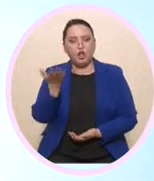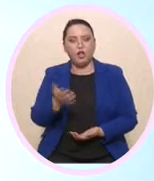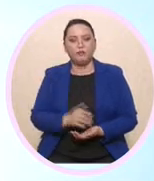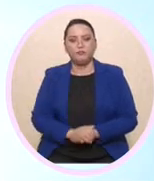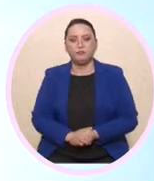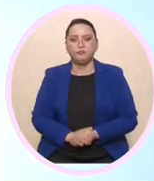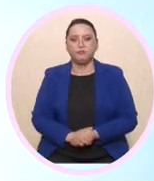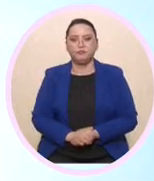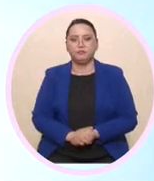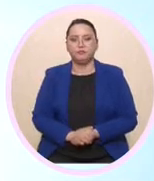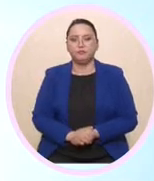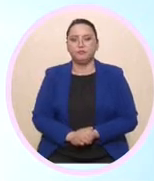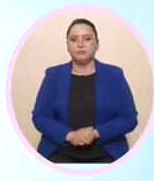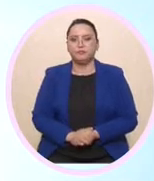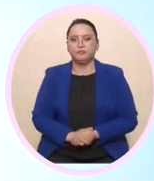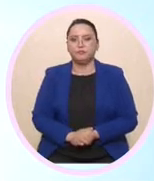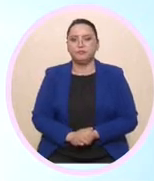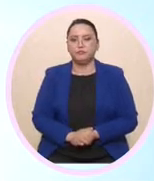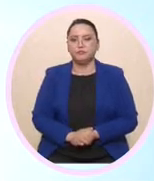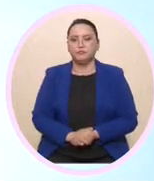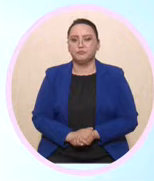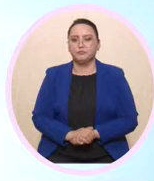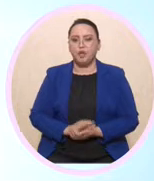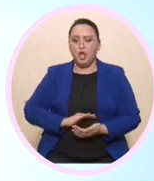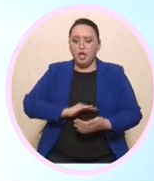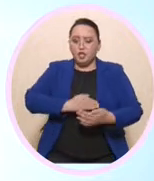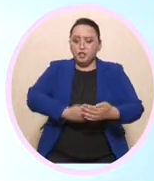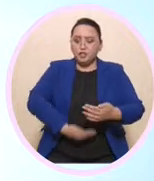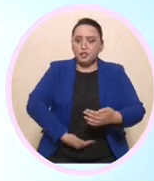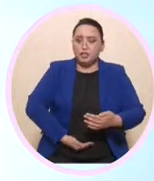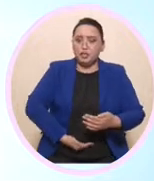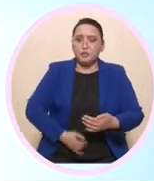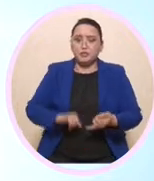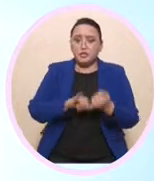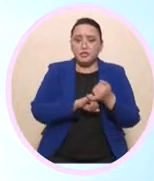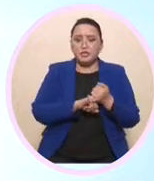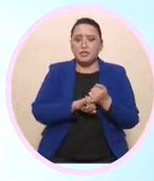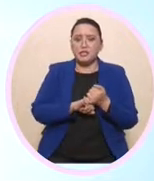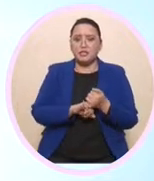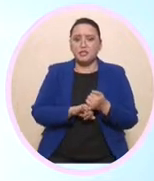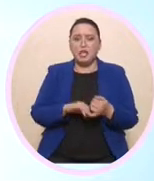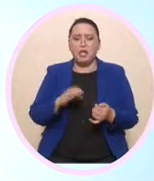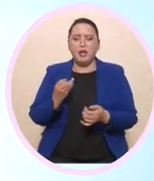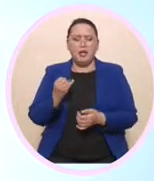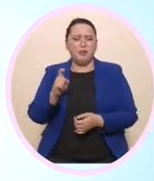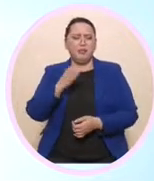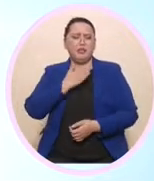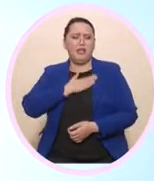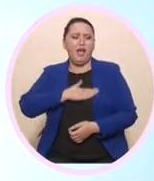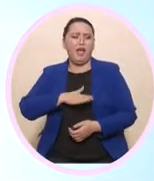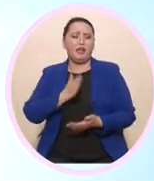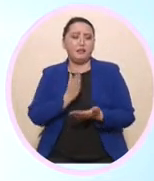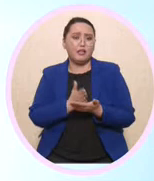Энэхүү жирэмсэн ихнэртэй хичнээн хайртай нь билээхнээ нүдэнд нь ил байна шүү дээ. Усанд осолддог юмаа гэхэд